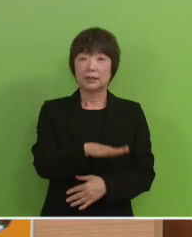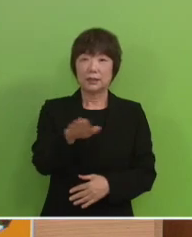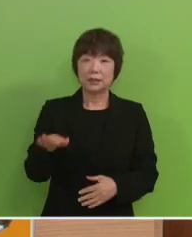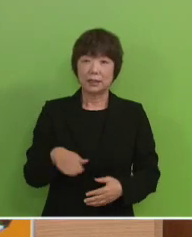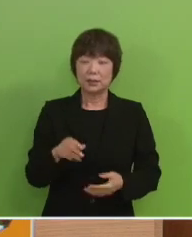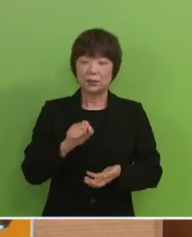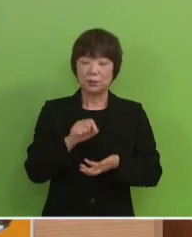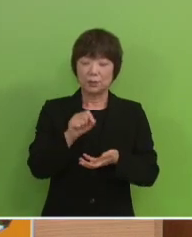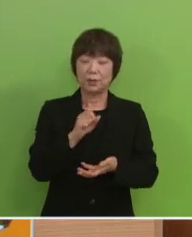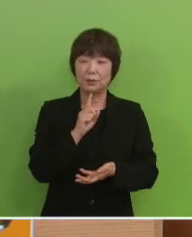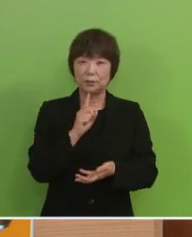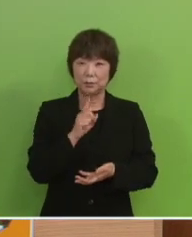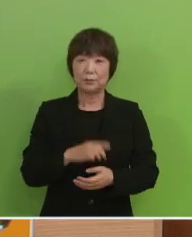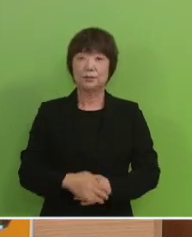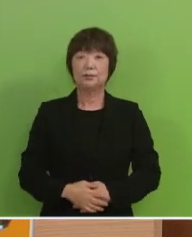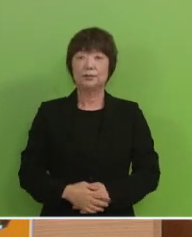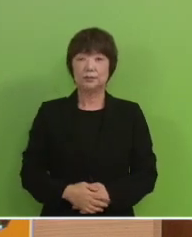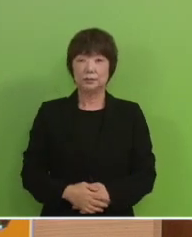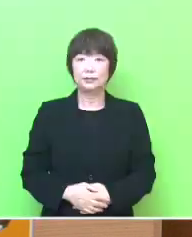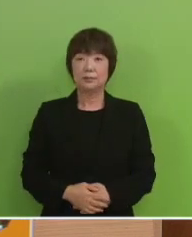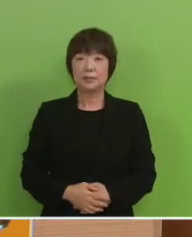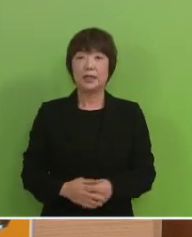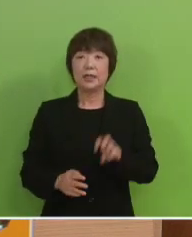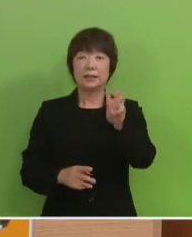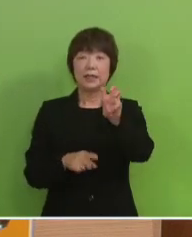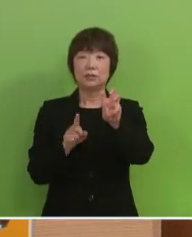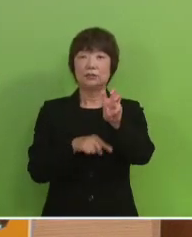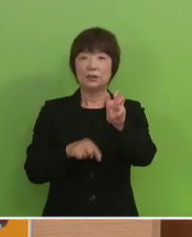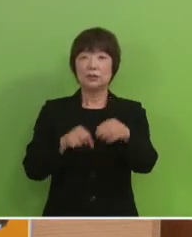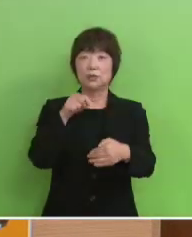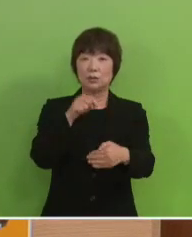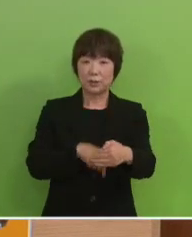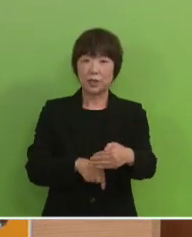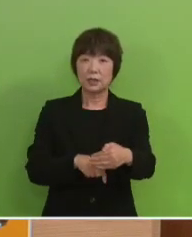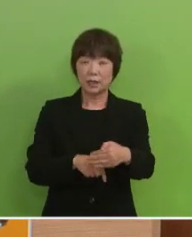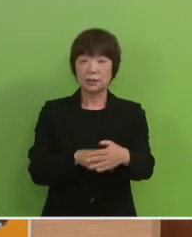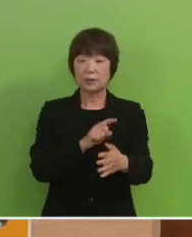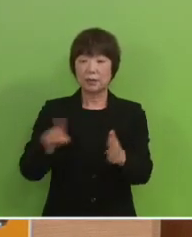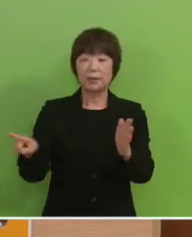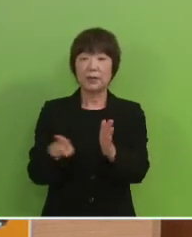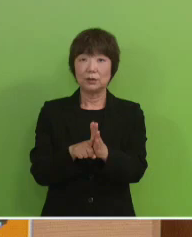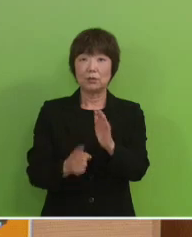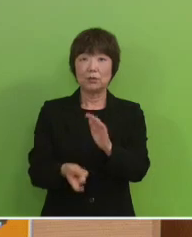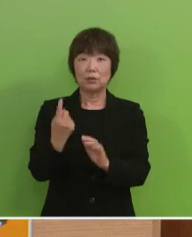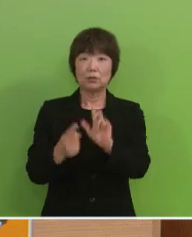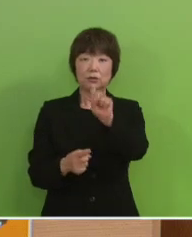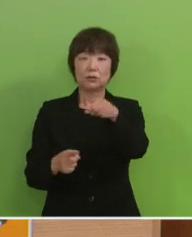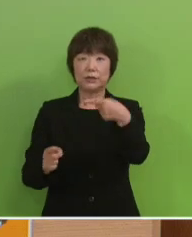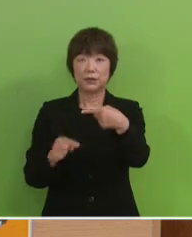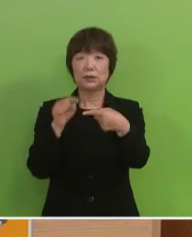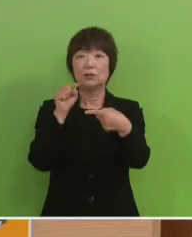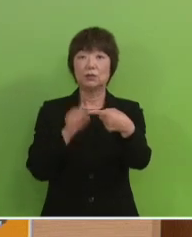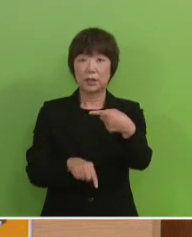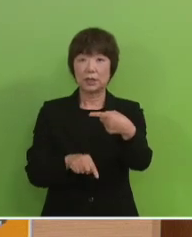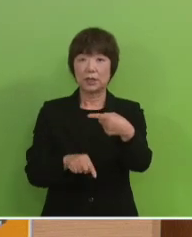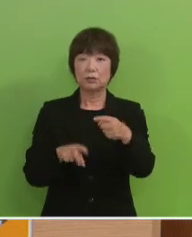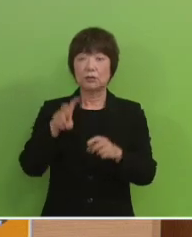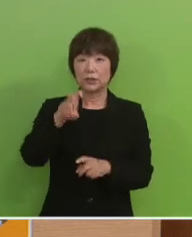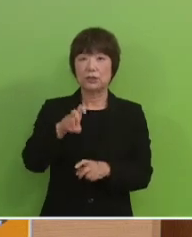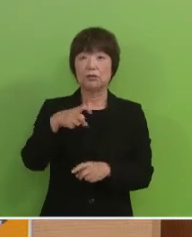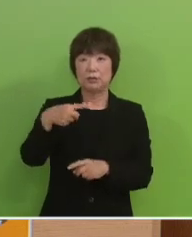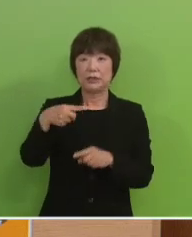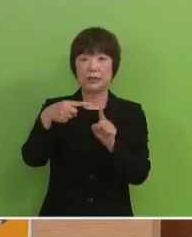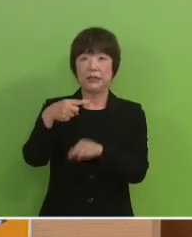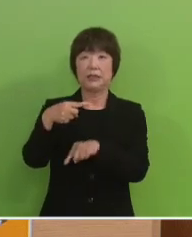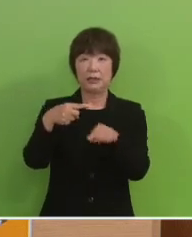お見舞い申し上げます30名の内訳は既存11時0で21名